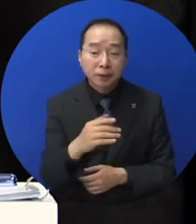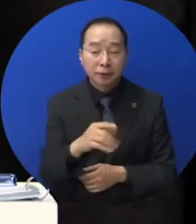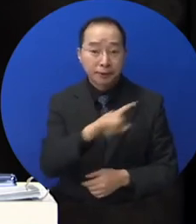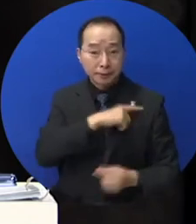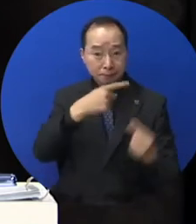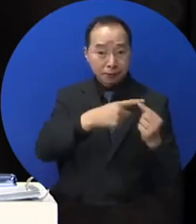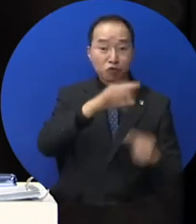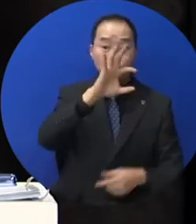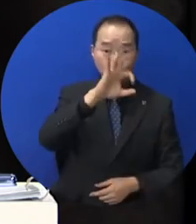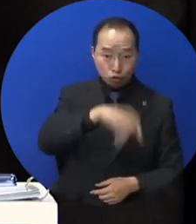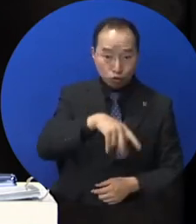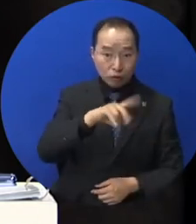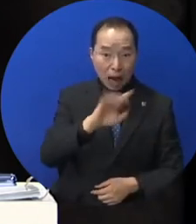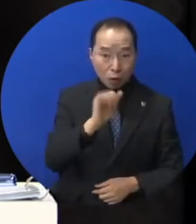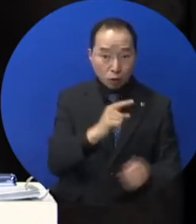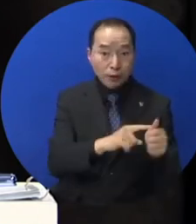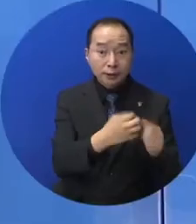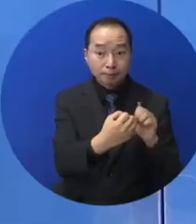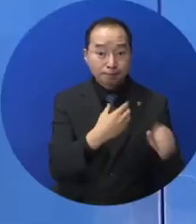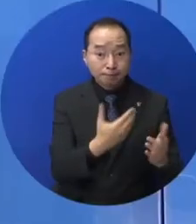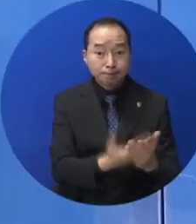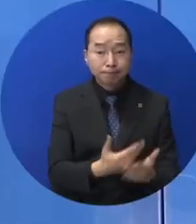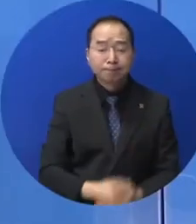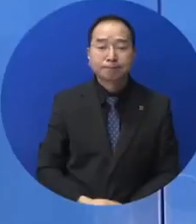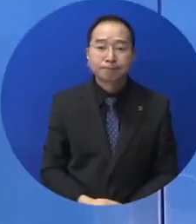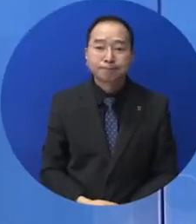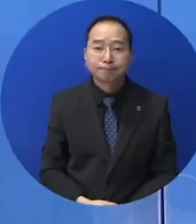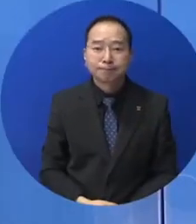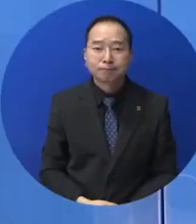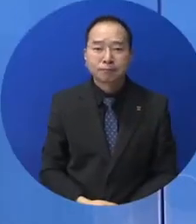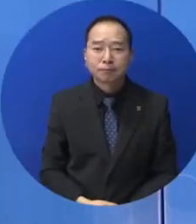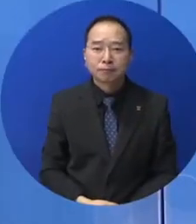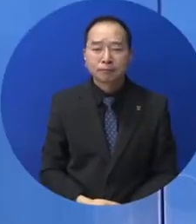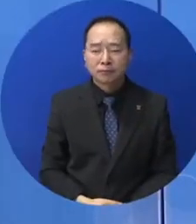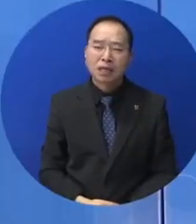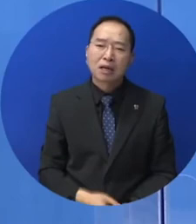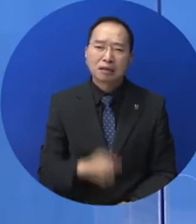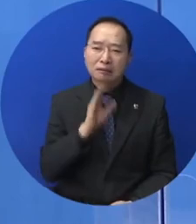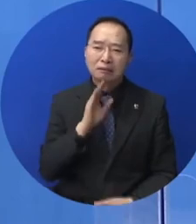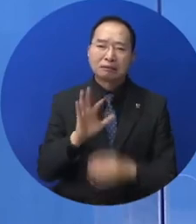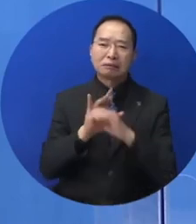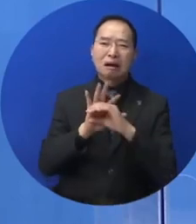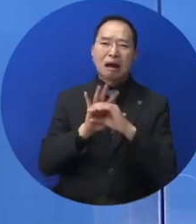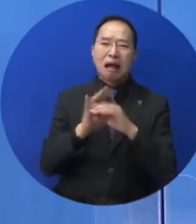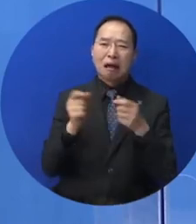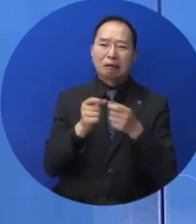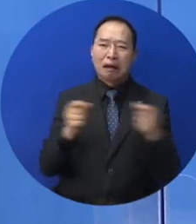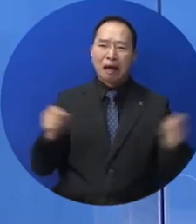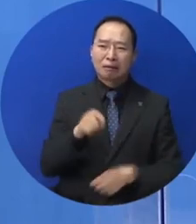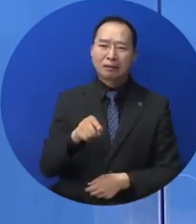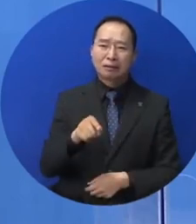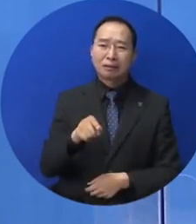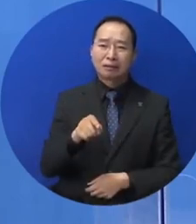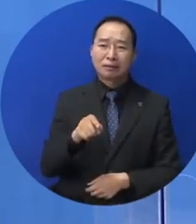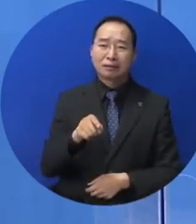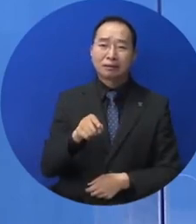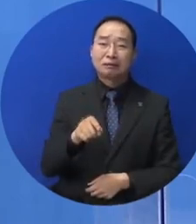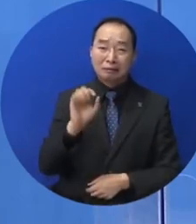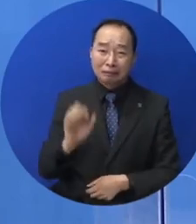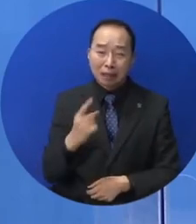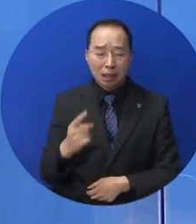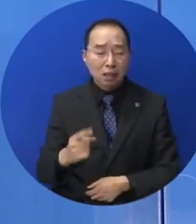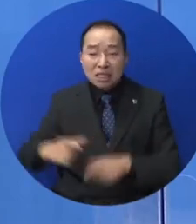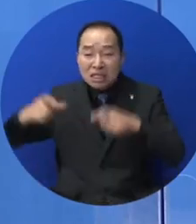우상호 후보자 답변해 주시기 바랍니다. 네, 정말 이 코로나 위기가 온 이후에